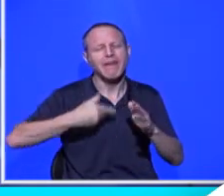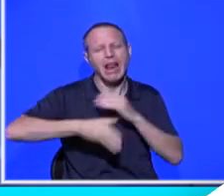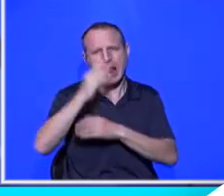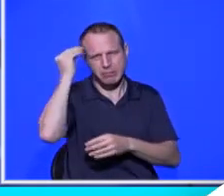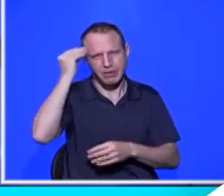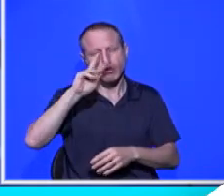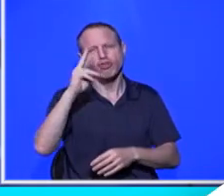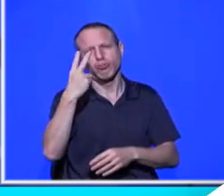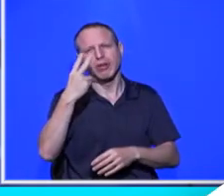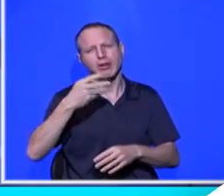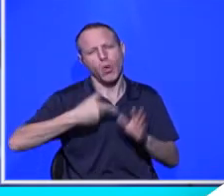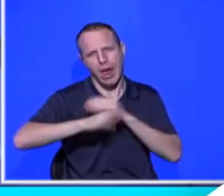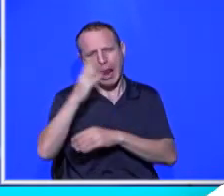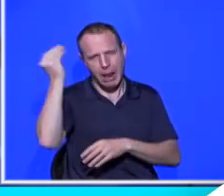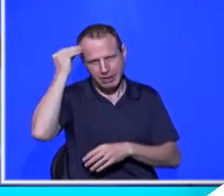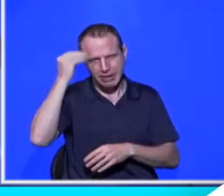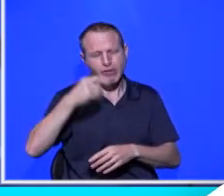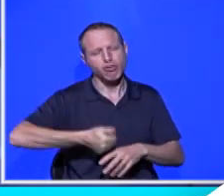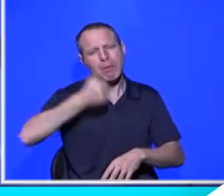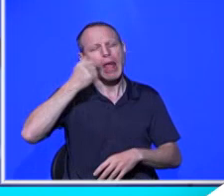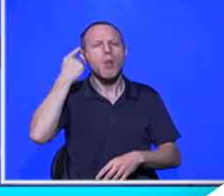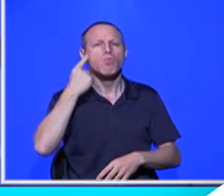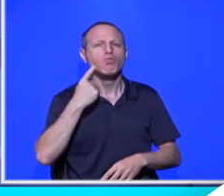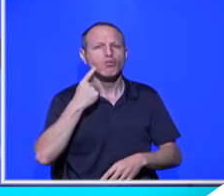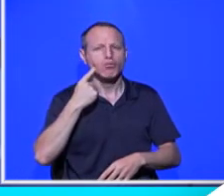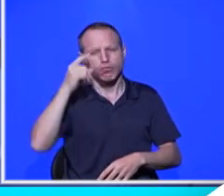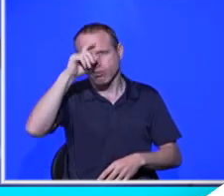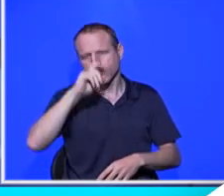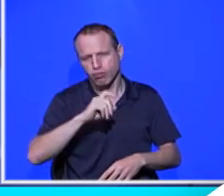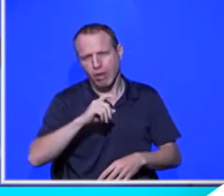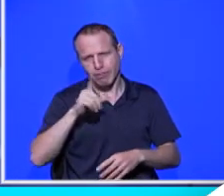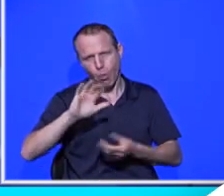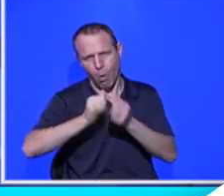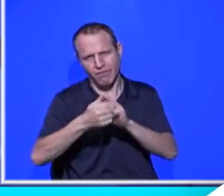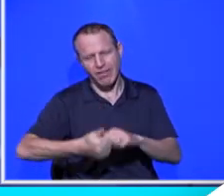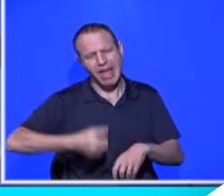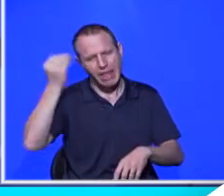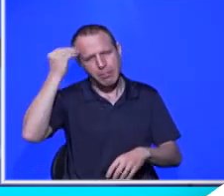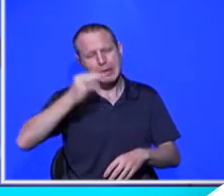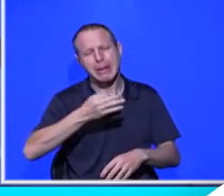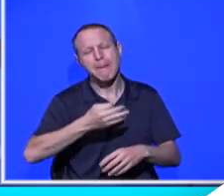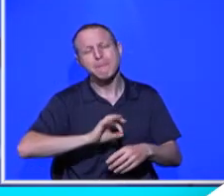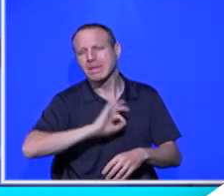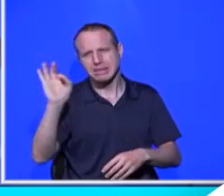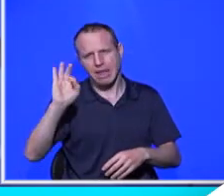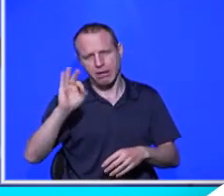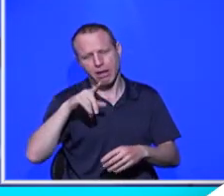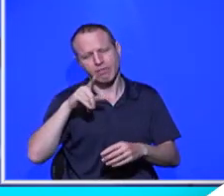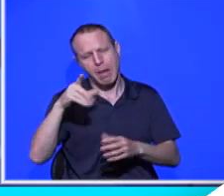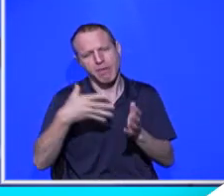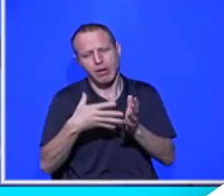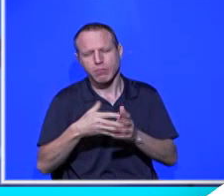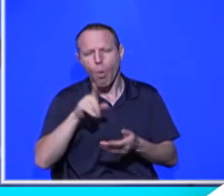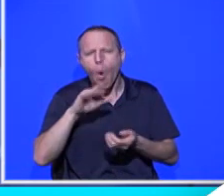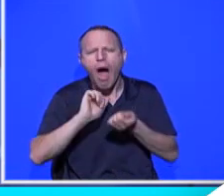הספר, שהמנהל המושחת, והוא הופך לתלמיד מצטיין, ולומד ממנו הכל, אתם מבקרים אותו. תחליטו, הוא הפך לתלמיד מצטיין, הוא למד